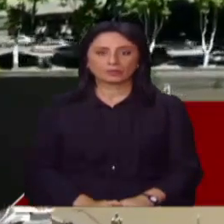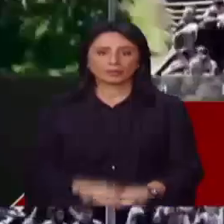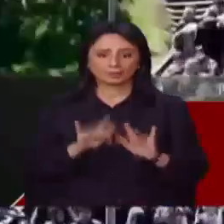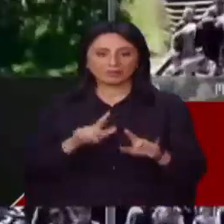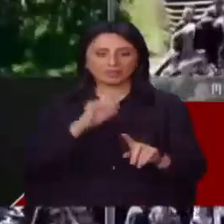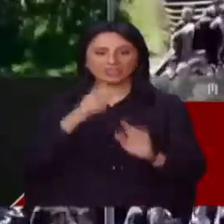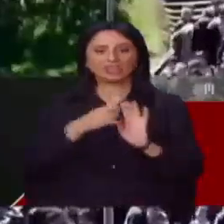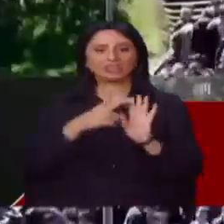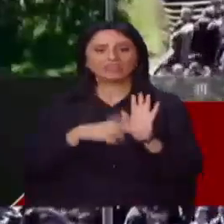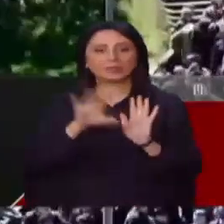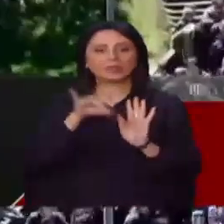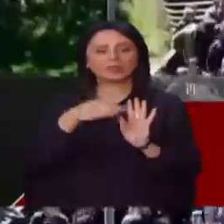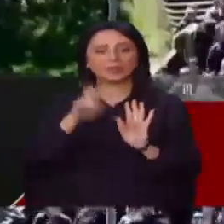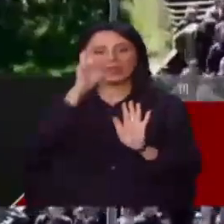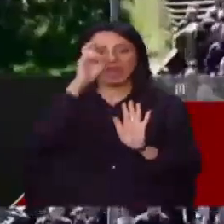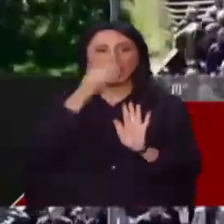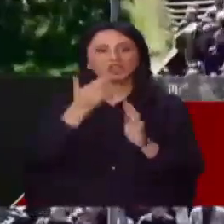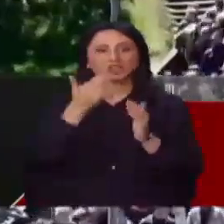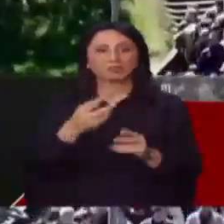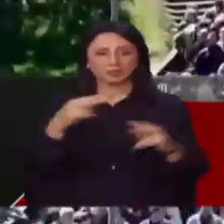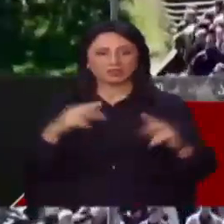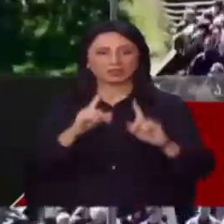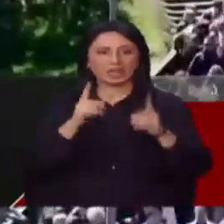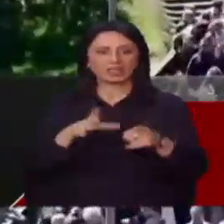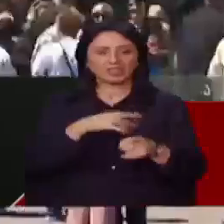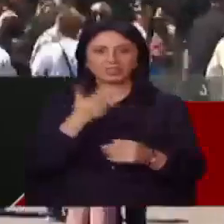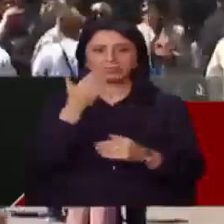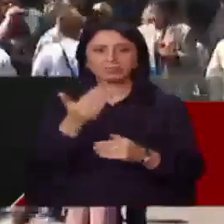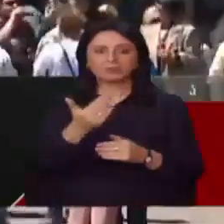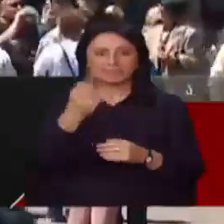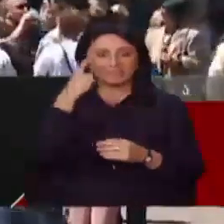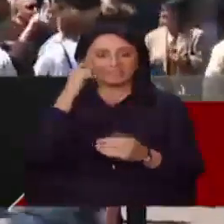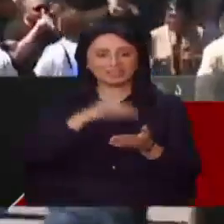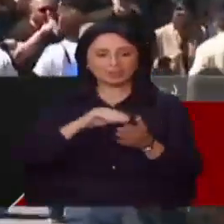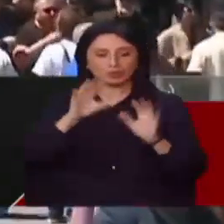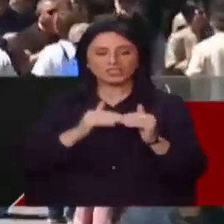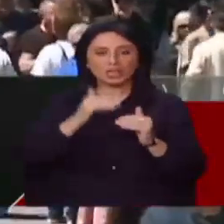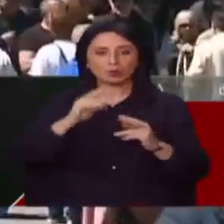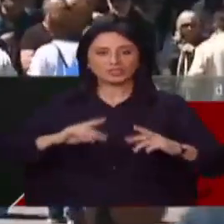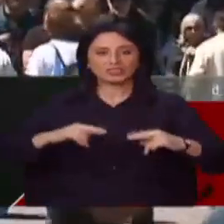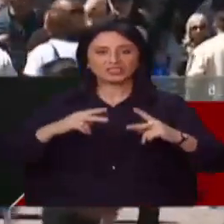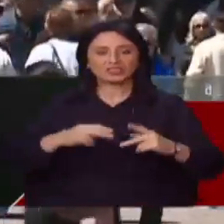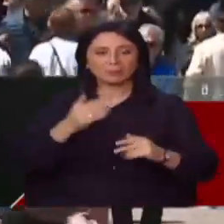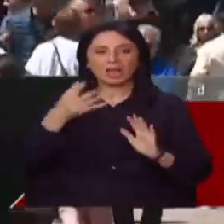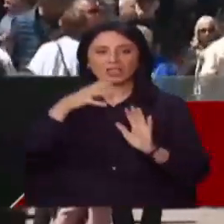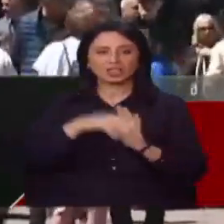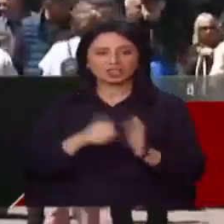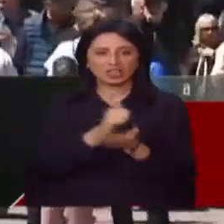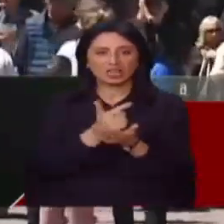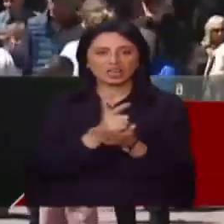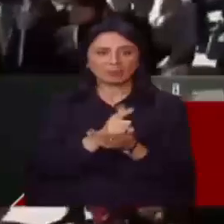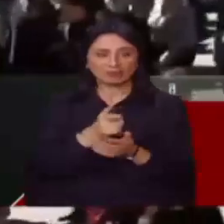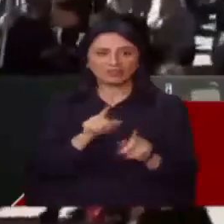მიმდინარე წლის 17 მაისი ხელისუფლებისთვის იმის დადასტურებაა, რომ მის მიერ ინიცირებული საკონსტიტუციო ცვლილებები, მათ შორის